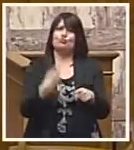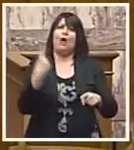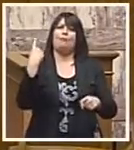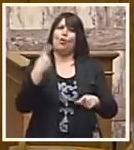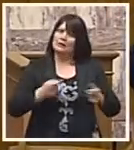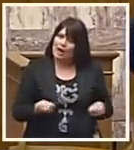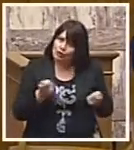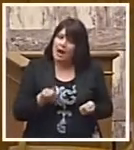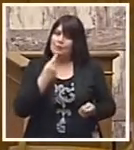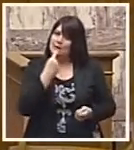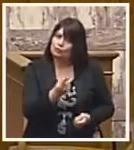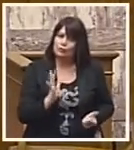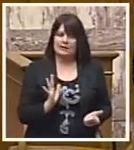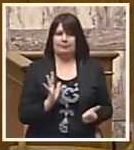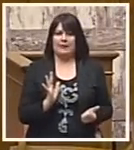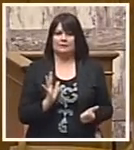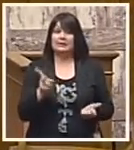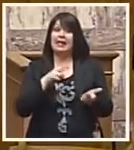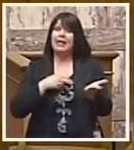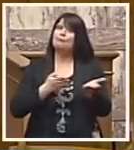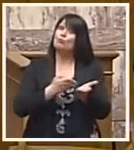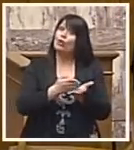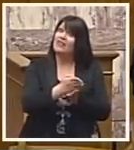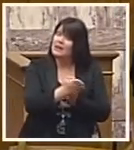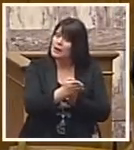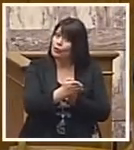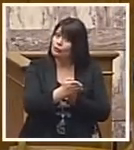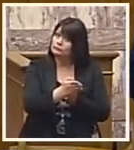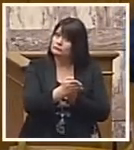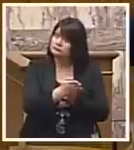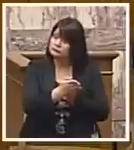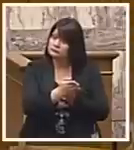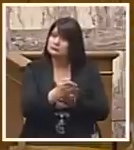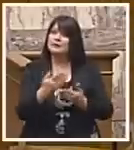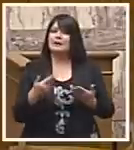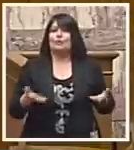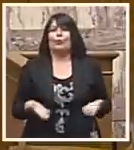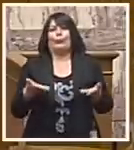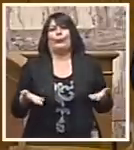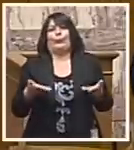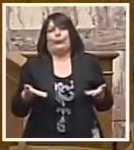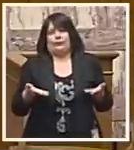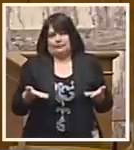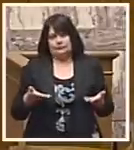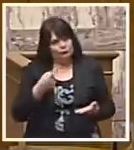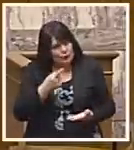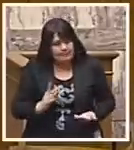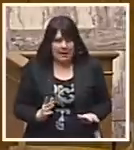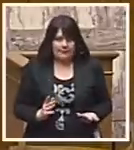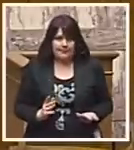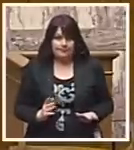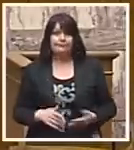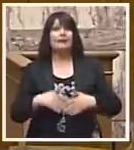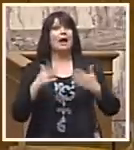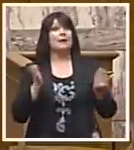ακόμα πιο απλό. Με πνεύμα πάντα δικαίου και πιο ελαφρύ.